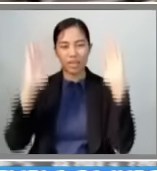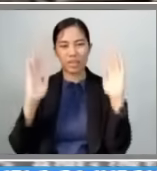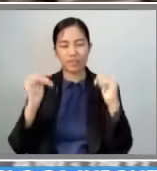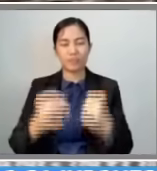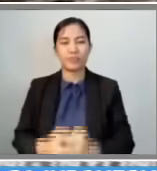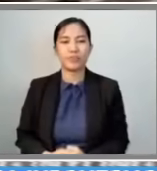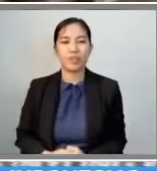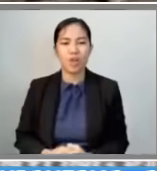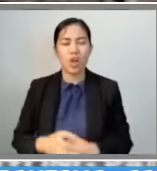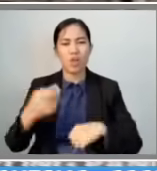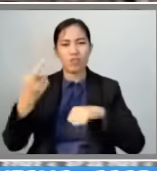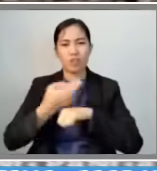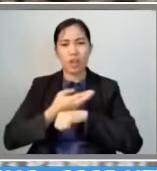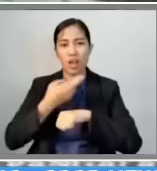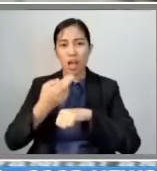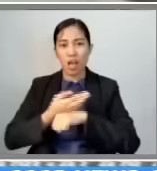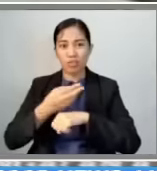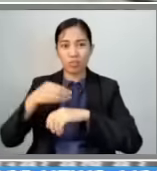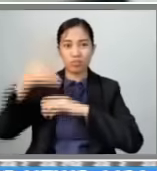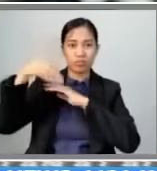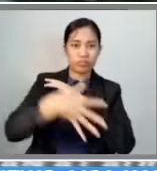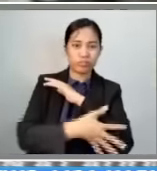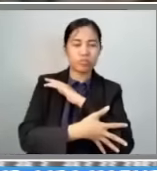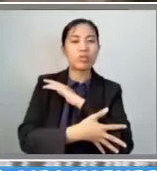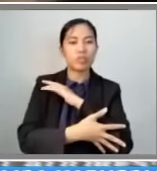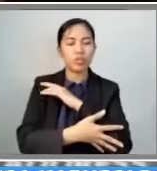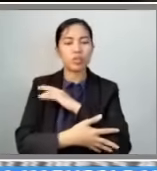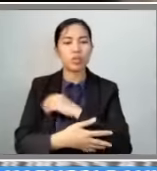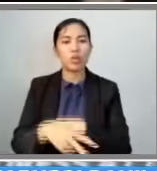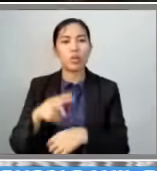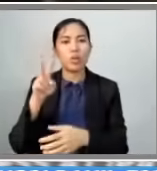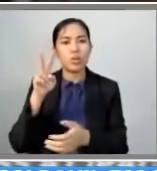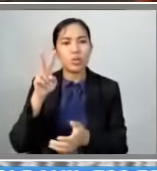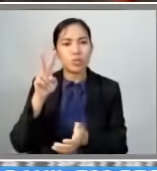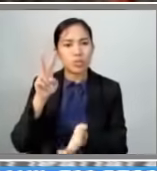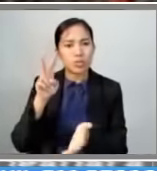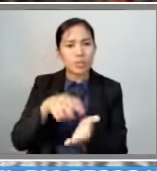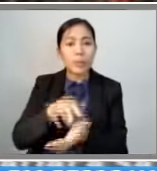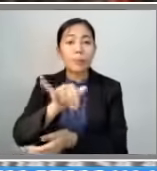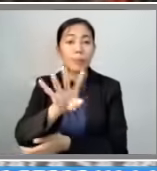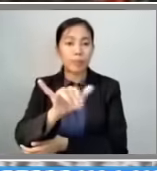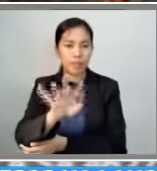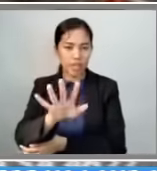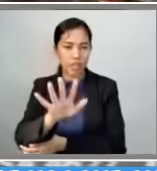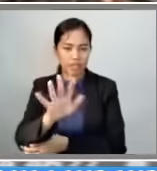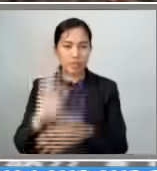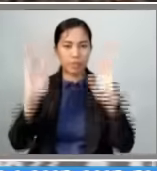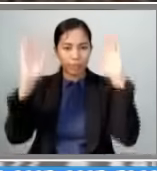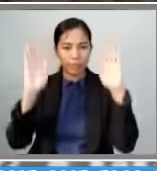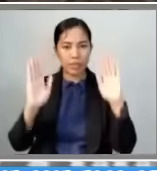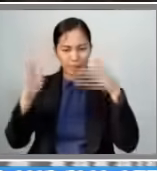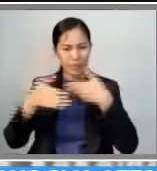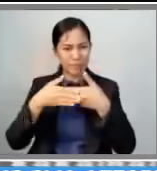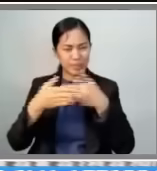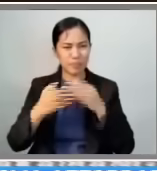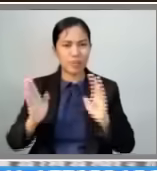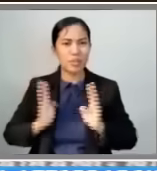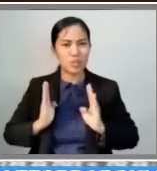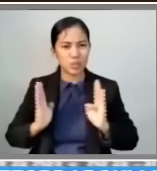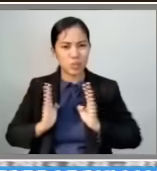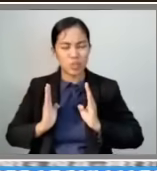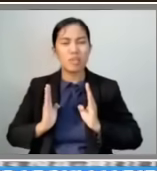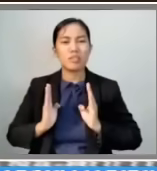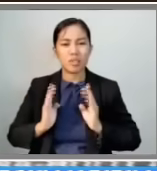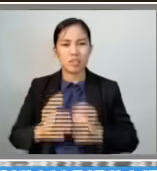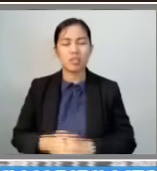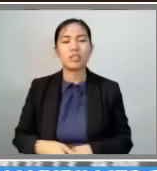noong 2015 sa Tuba, Benguet, ilang kilometro lang ang layo sa Baguio. Landslide din ang kumuha sa anak, manugang at